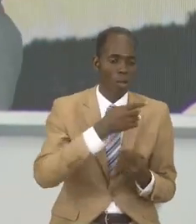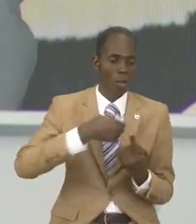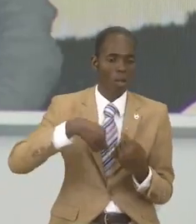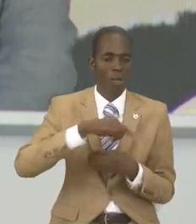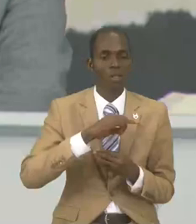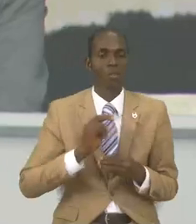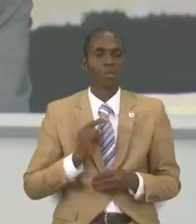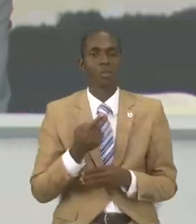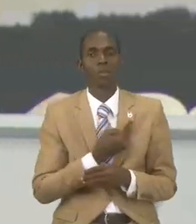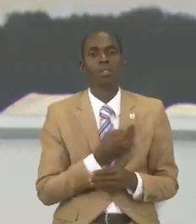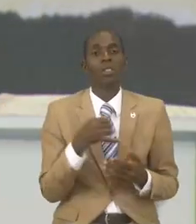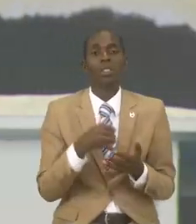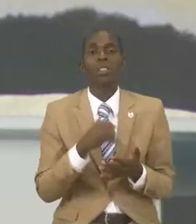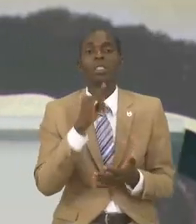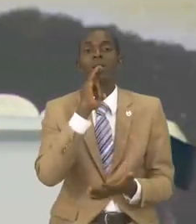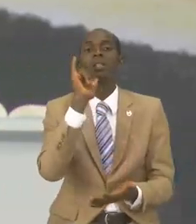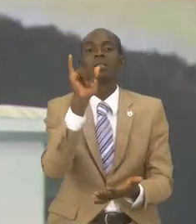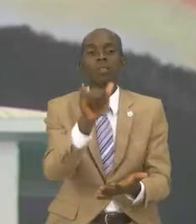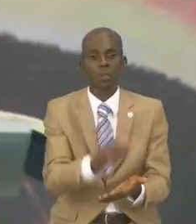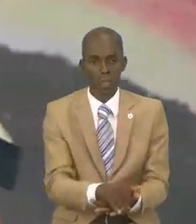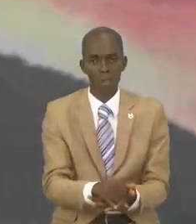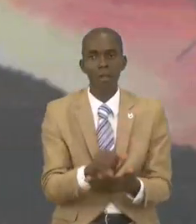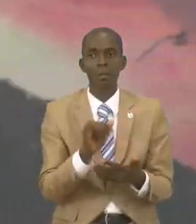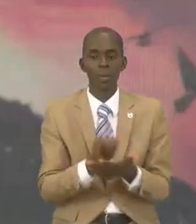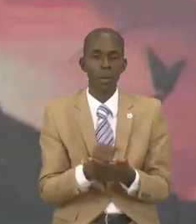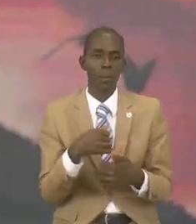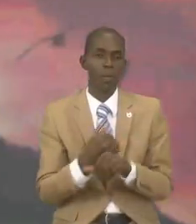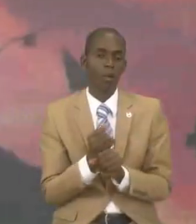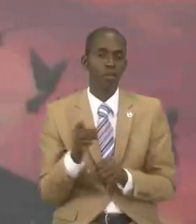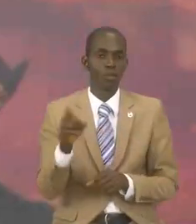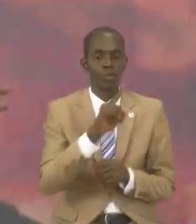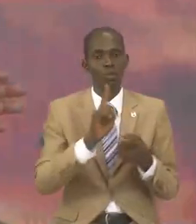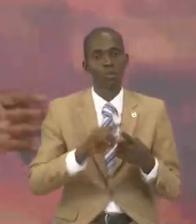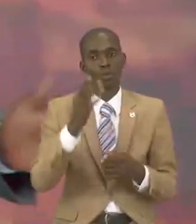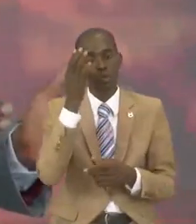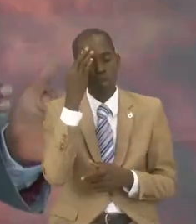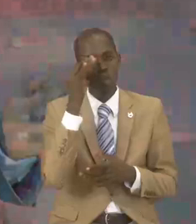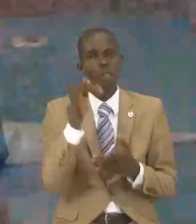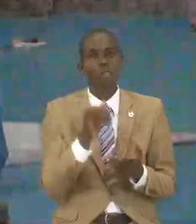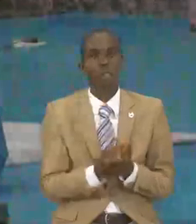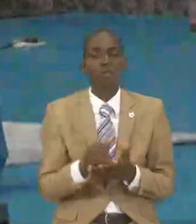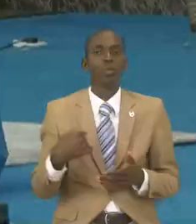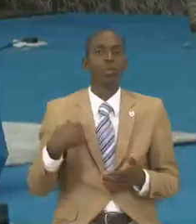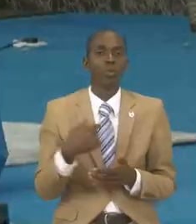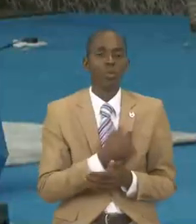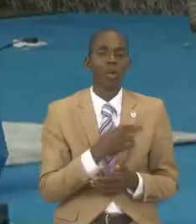nous. C'est cela qui nous amène à savoir que nous sommes en